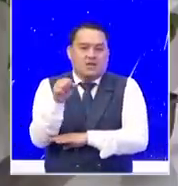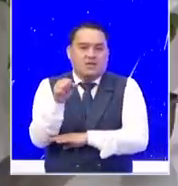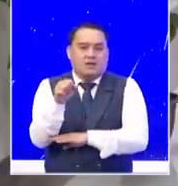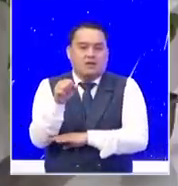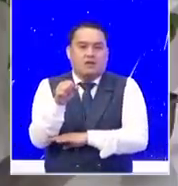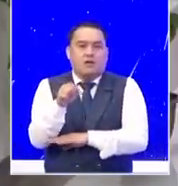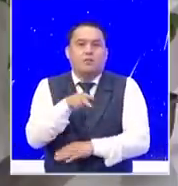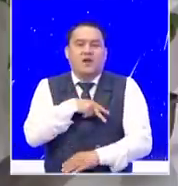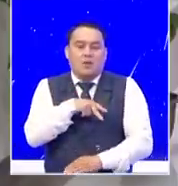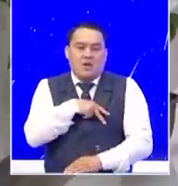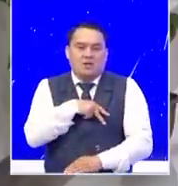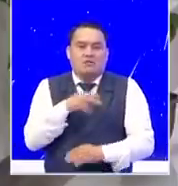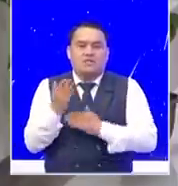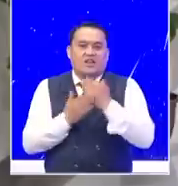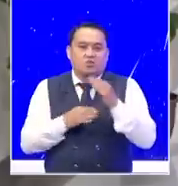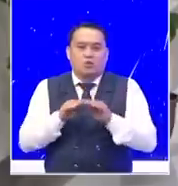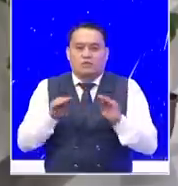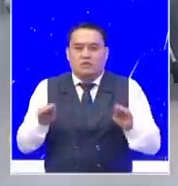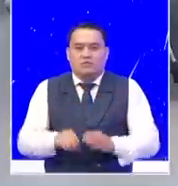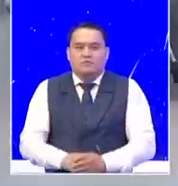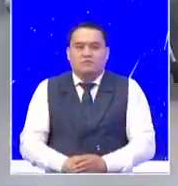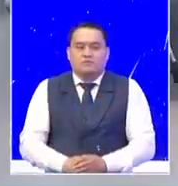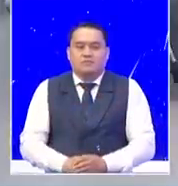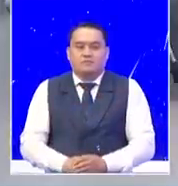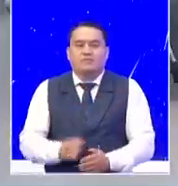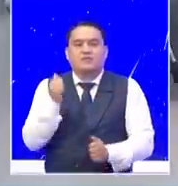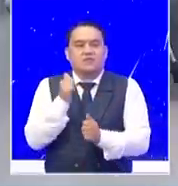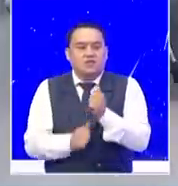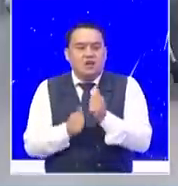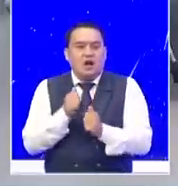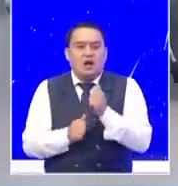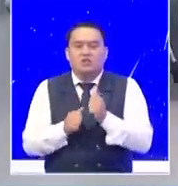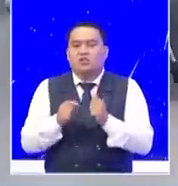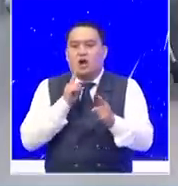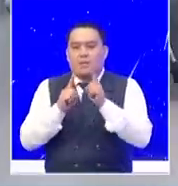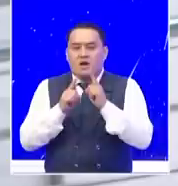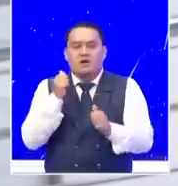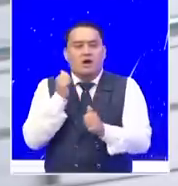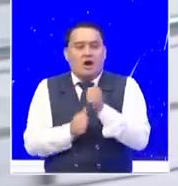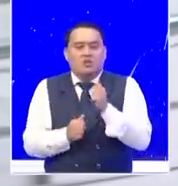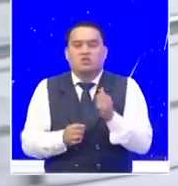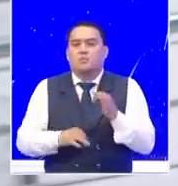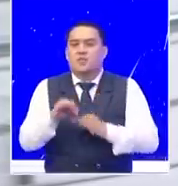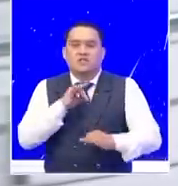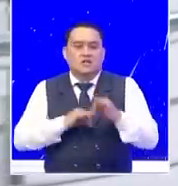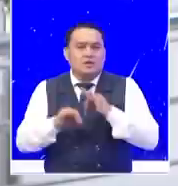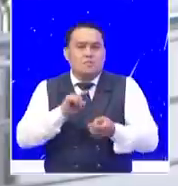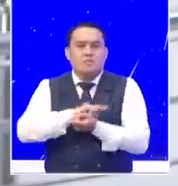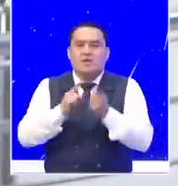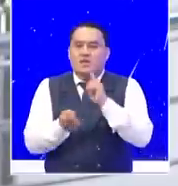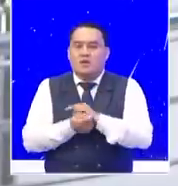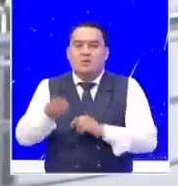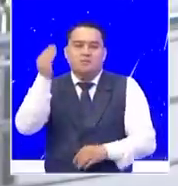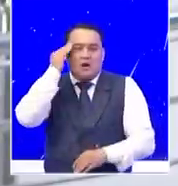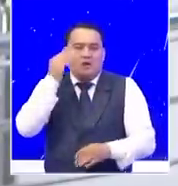на премиях самого высокого уровня. Каждый курс, каждый тренинг и каждая беседа с мэтром меняла сознание парней и девушек.